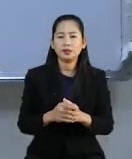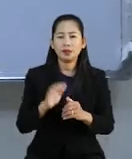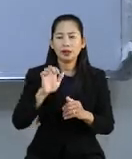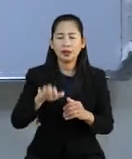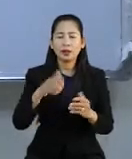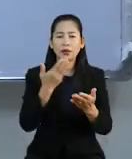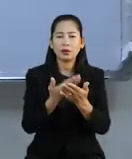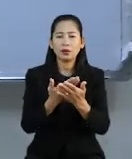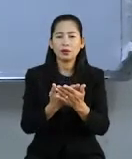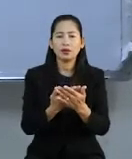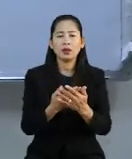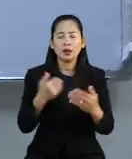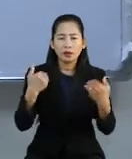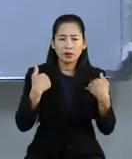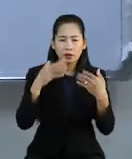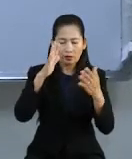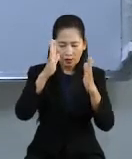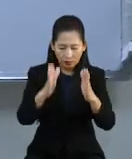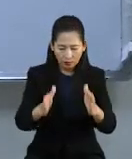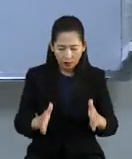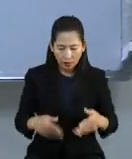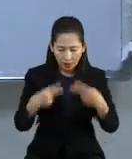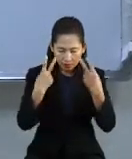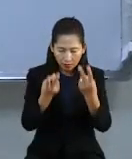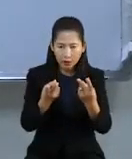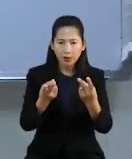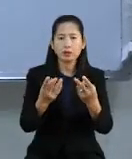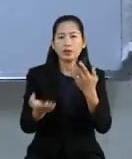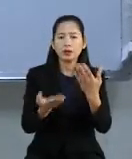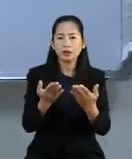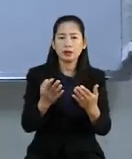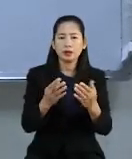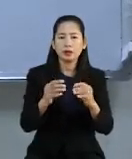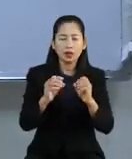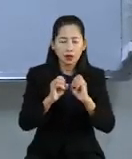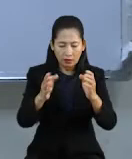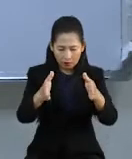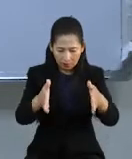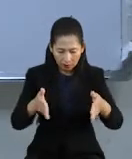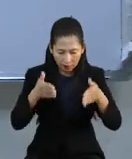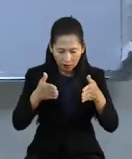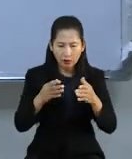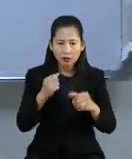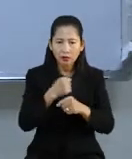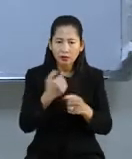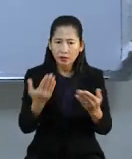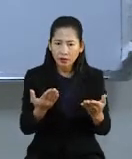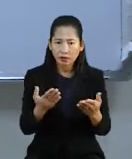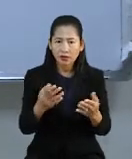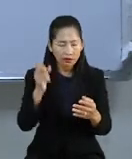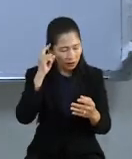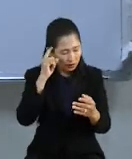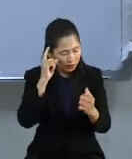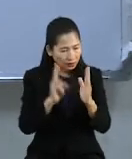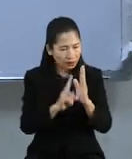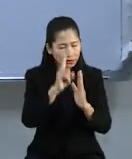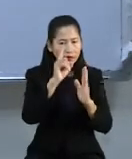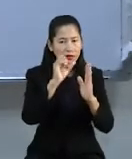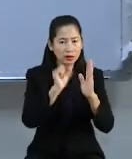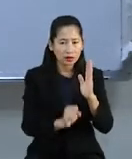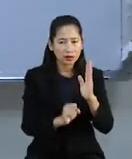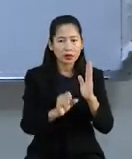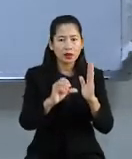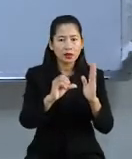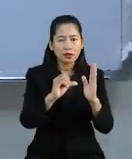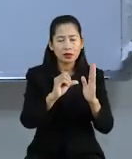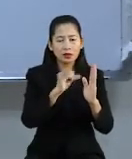chà ở con nó còn á chân dân mình plăng mơ cứ thưa tam là biệp này tay bởi sân chỉ con ở plăng tế con thử mấy con thử con squat từ hàng trường bông